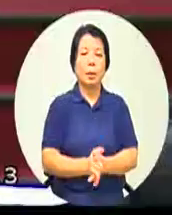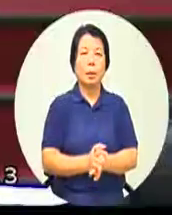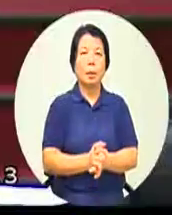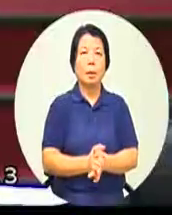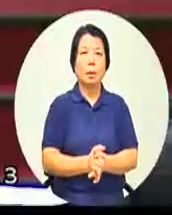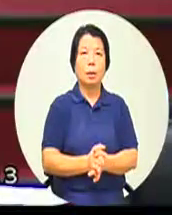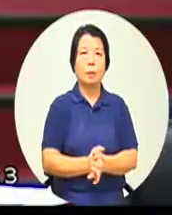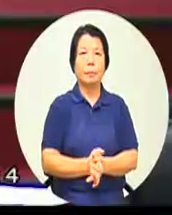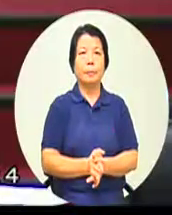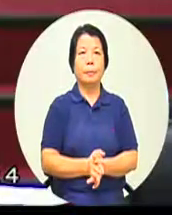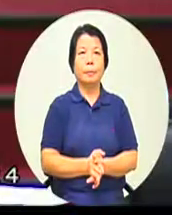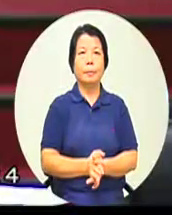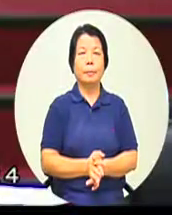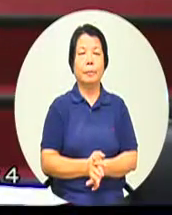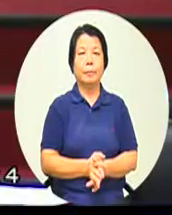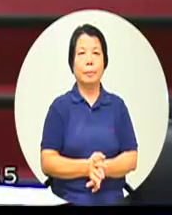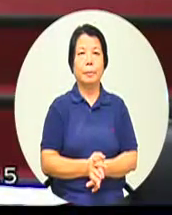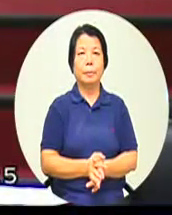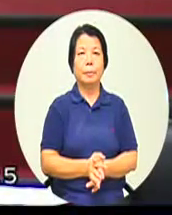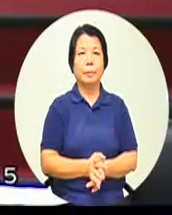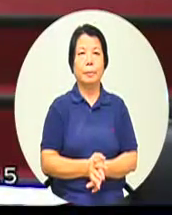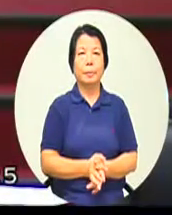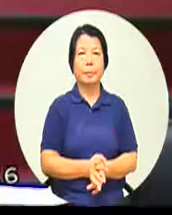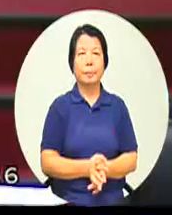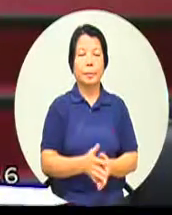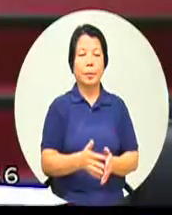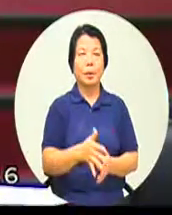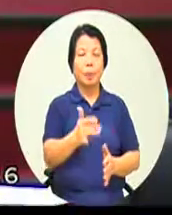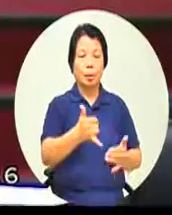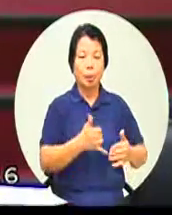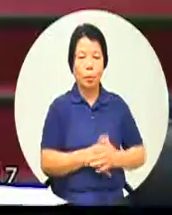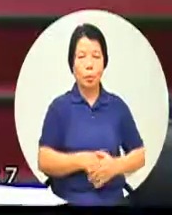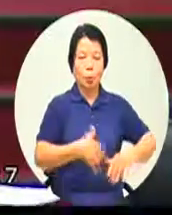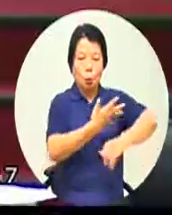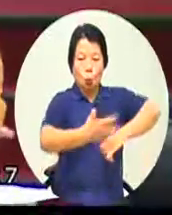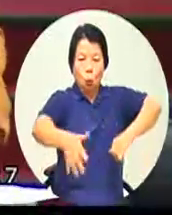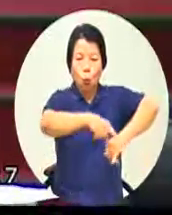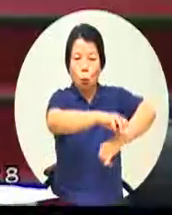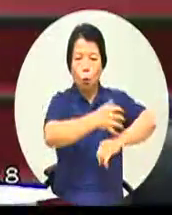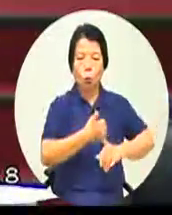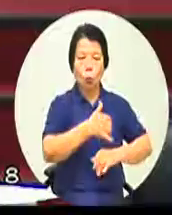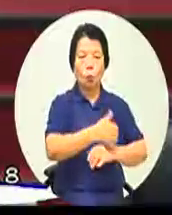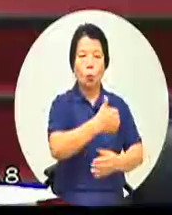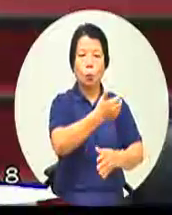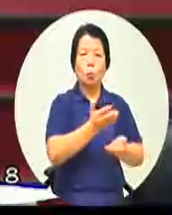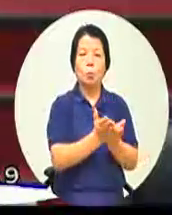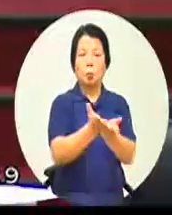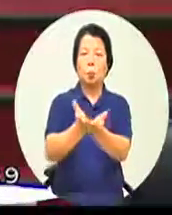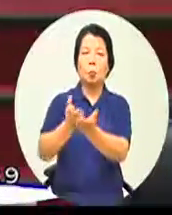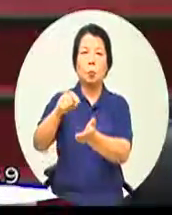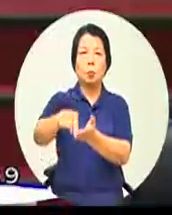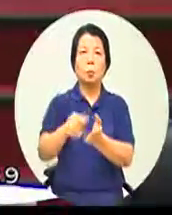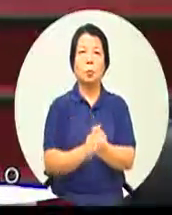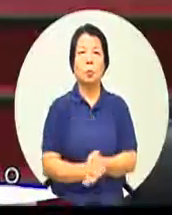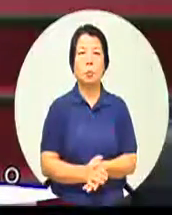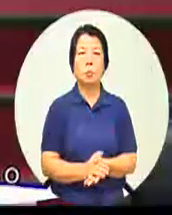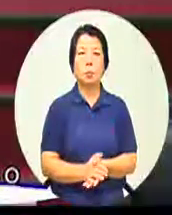你听无？ 水路。 哦对，你搞哦，你即摆念做决定。水路就是咧